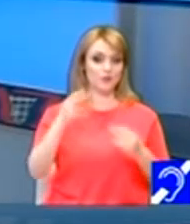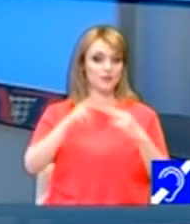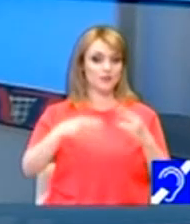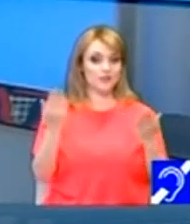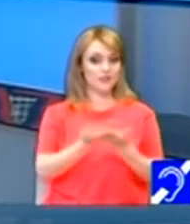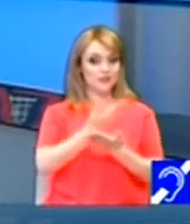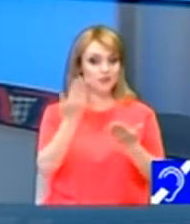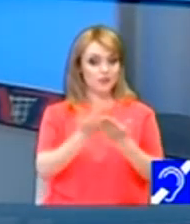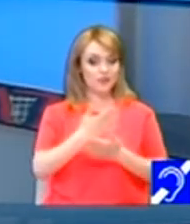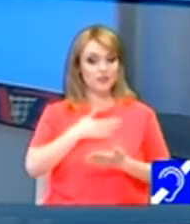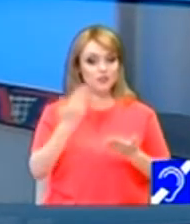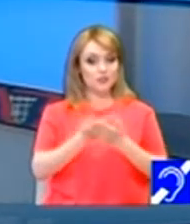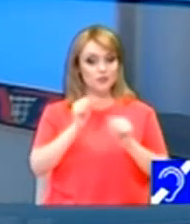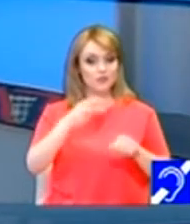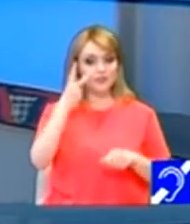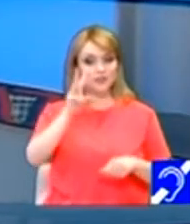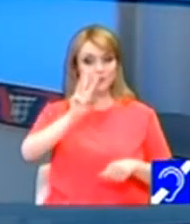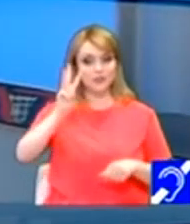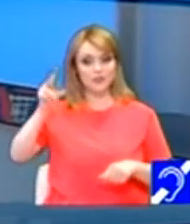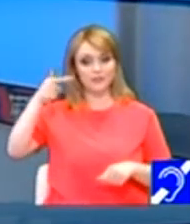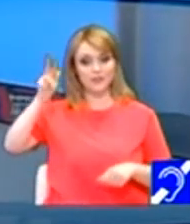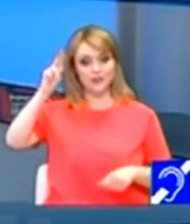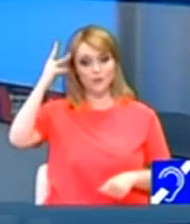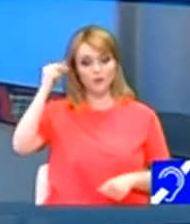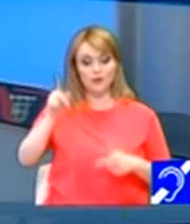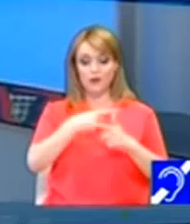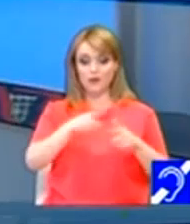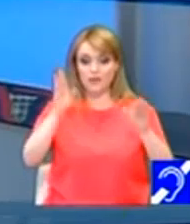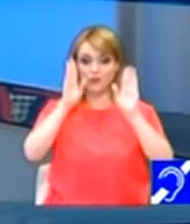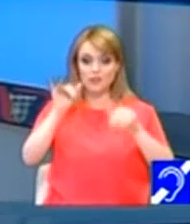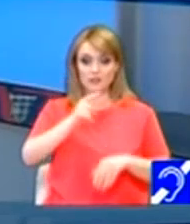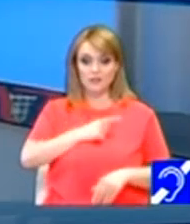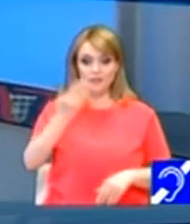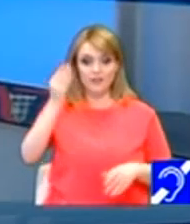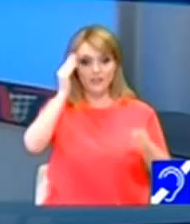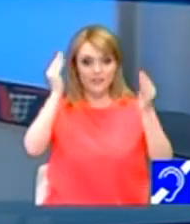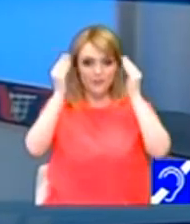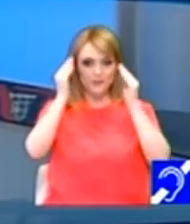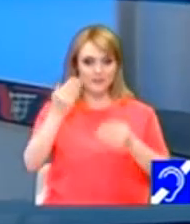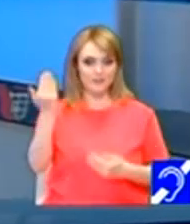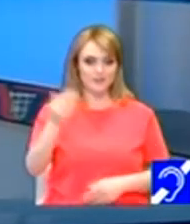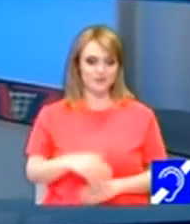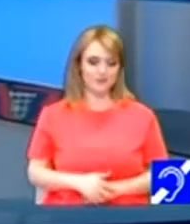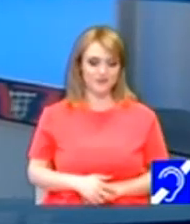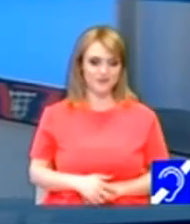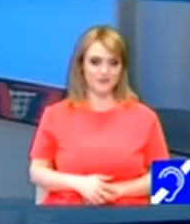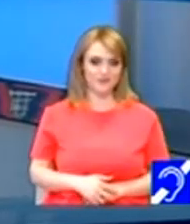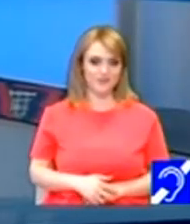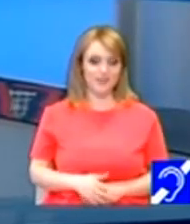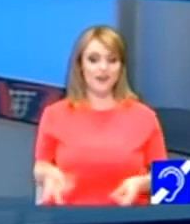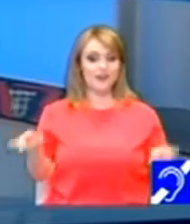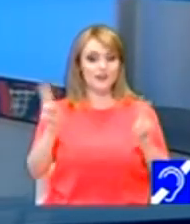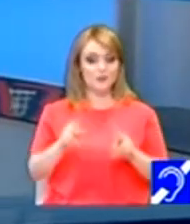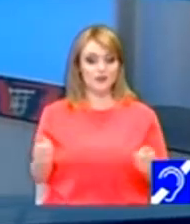Iată, jurnalul a ajuns la final. Știrile noastre le găsiți pe tvremoldova.md sau pe pagina de Facebook, unde așteptăm opiniile și comentariile dumneavoastră.